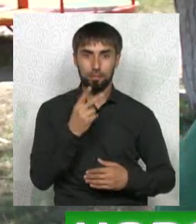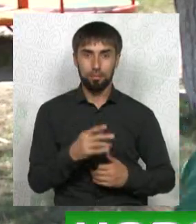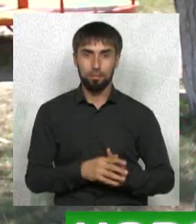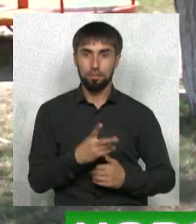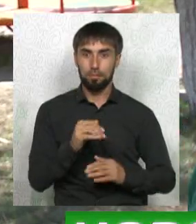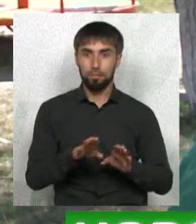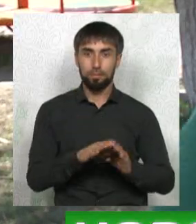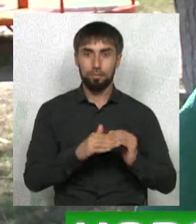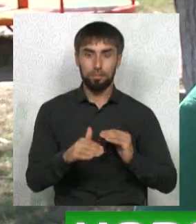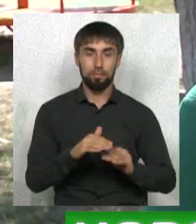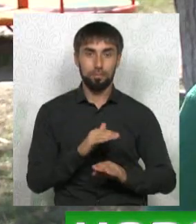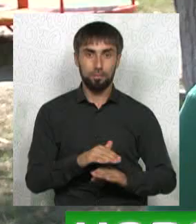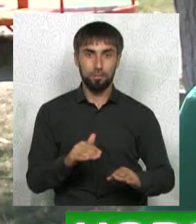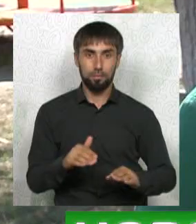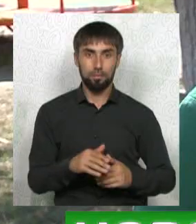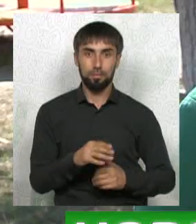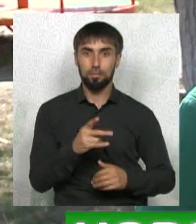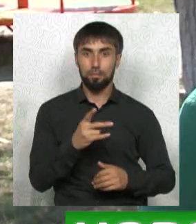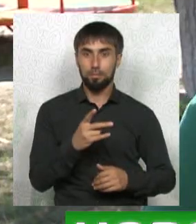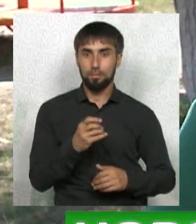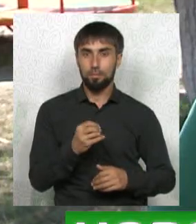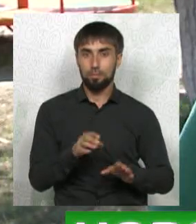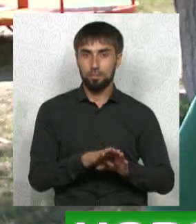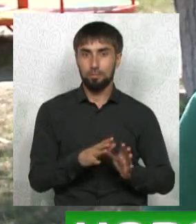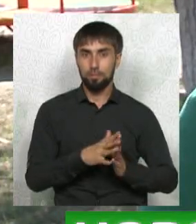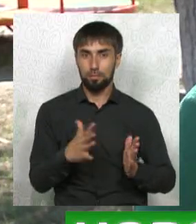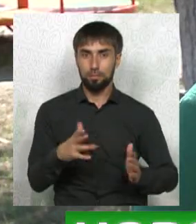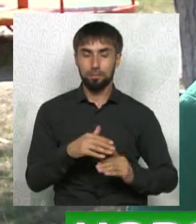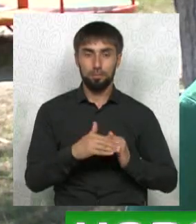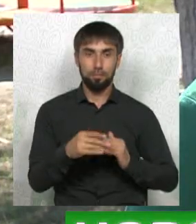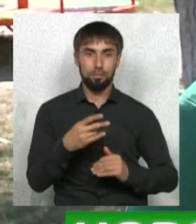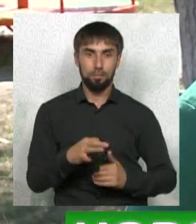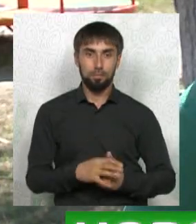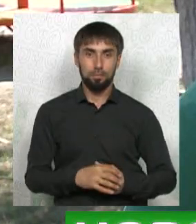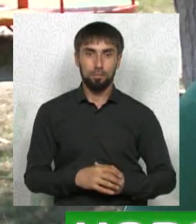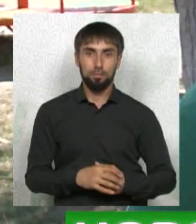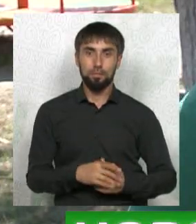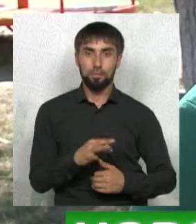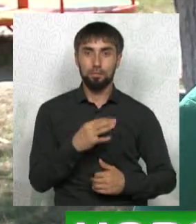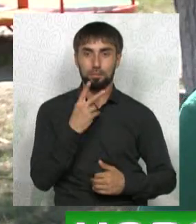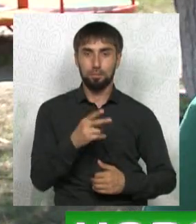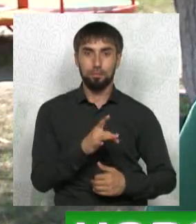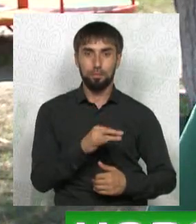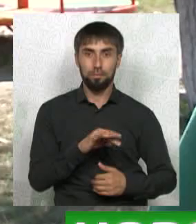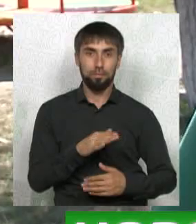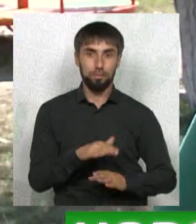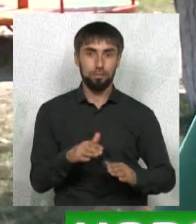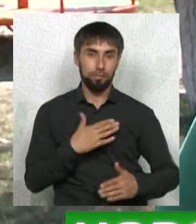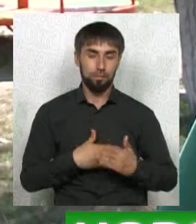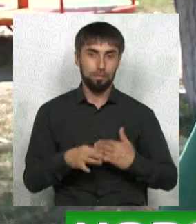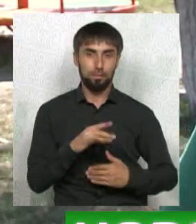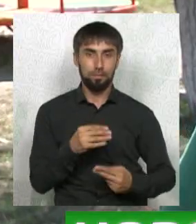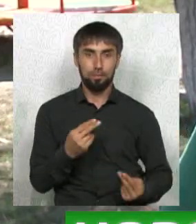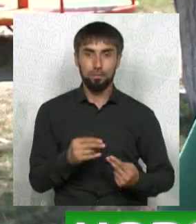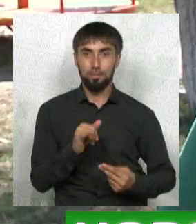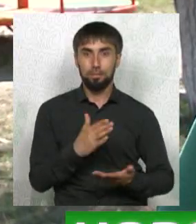такой площадке детской. Это, конечно, не такая большая площадка, но вы видите результат. Дети радуются, они играют.